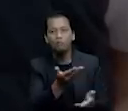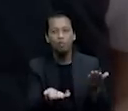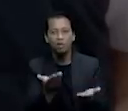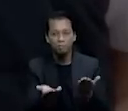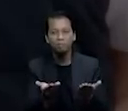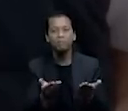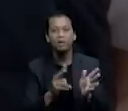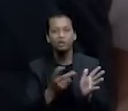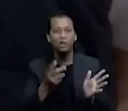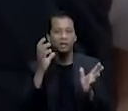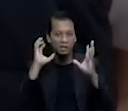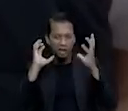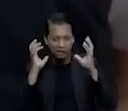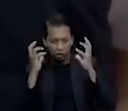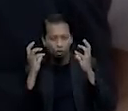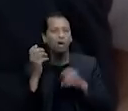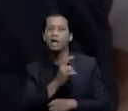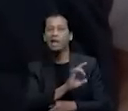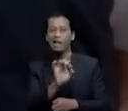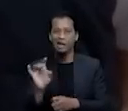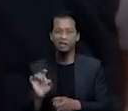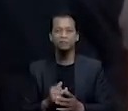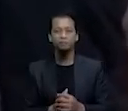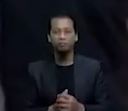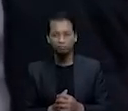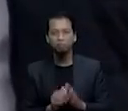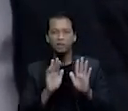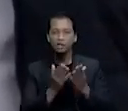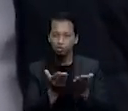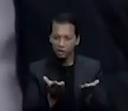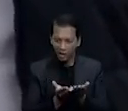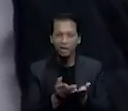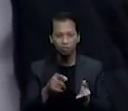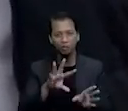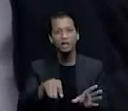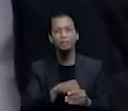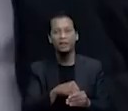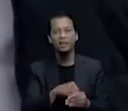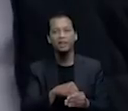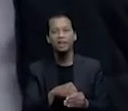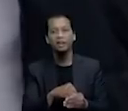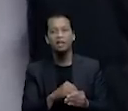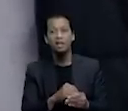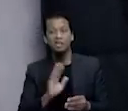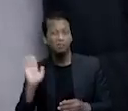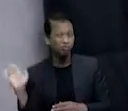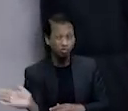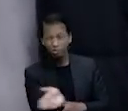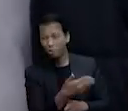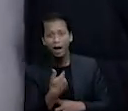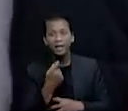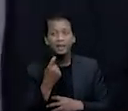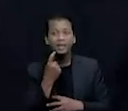radio dengan jaringan nasionalnya, media sosial juga akan kita pakai. Jadi seluruh kekuatan atau